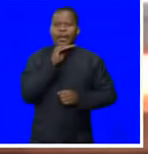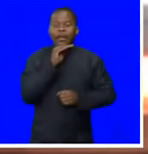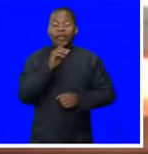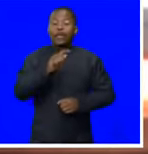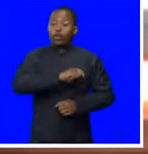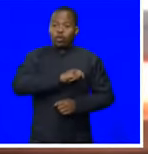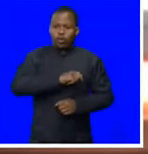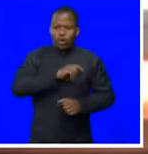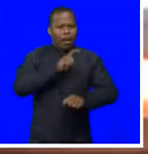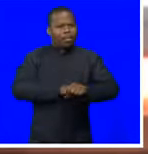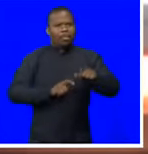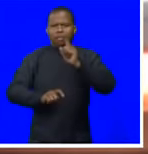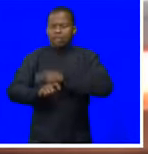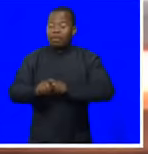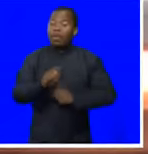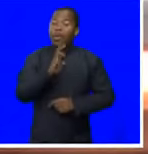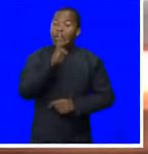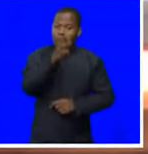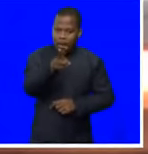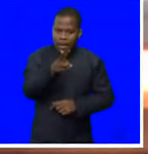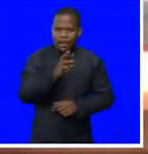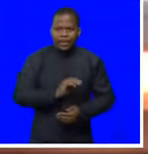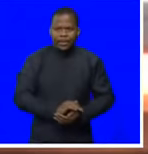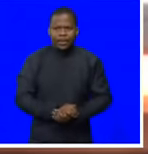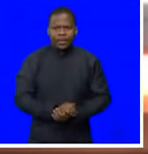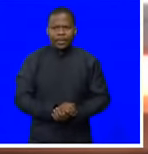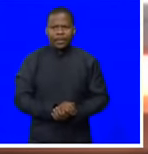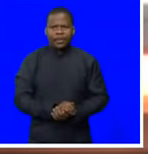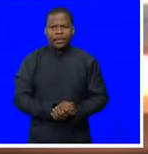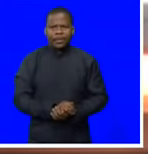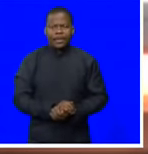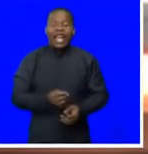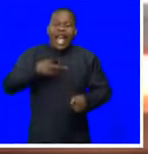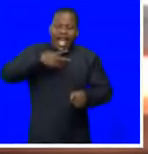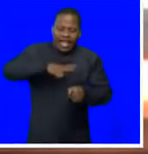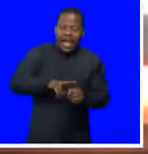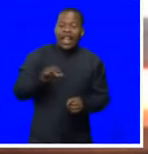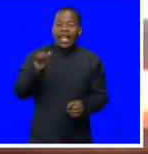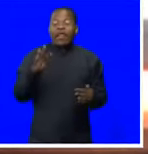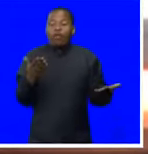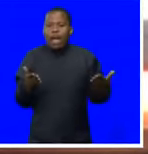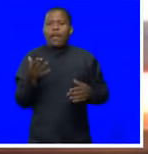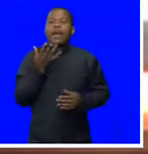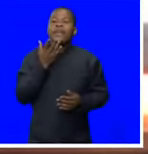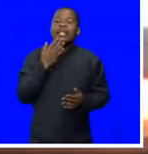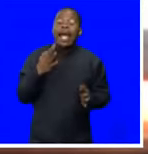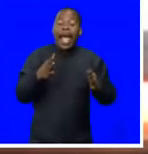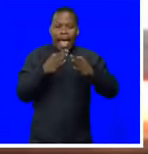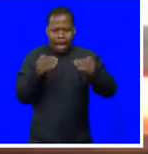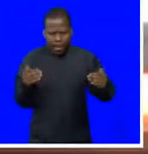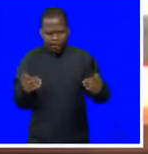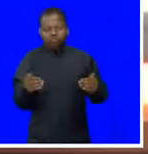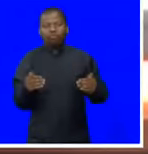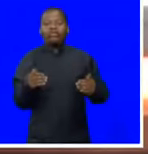batawubona umthetho ukuthi uhamba njani nangabe kwenduwe bantu nangabe njalo kuyisiphosiso kudaba siphosiso